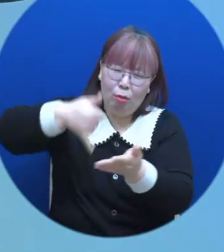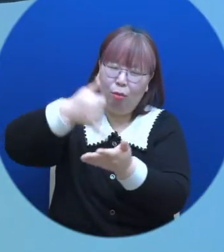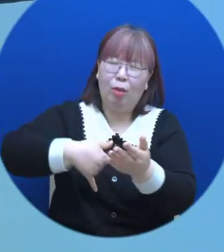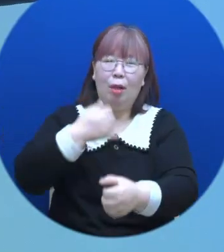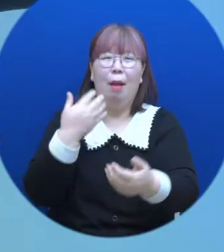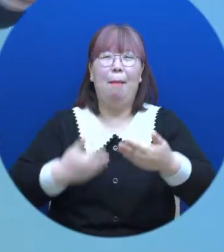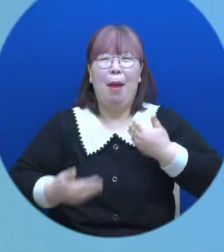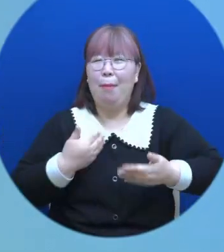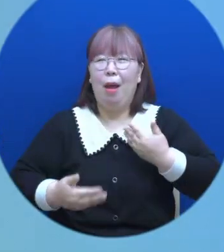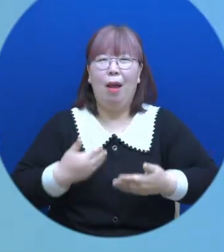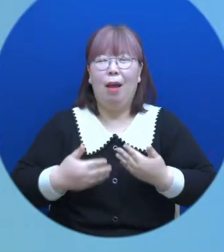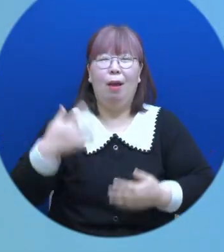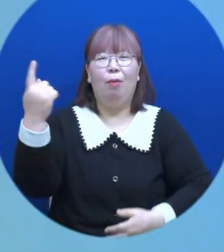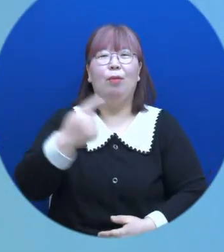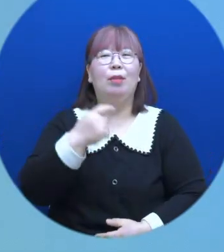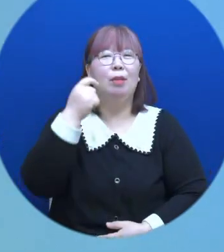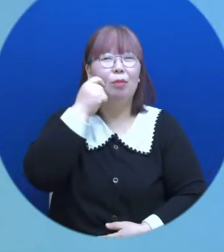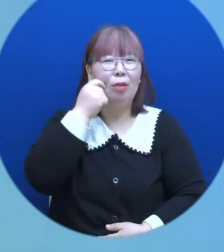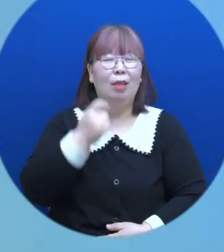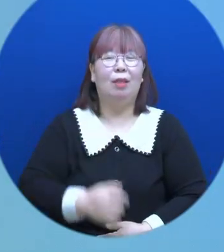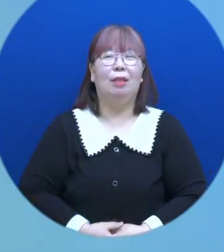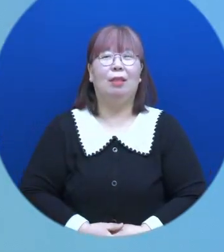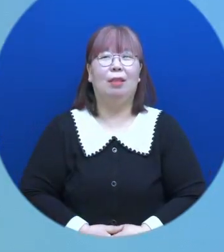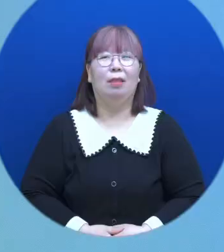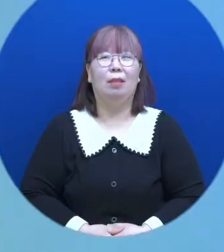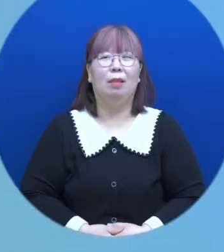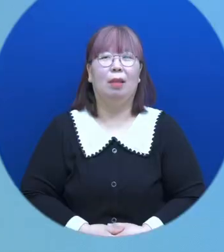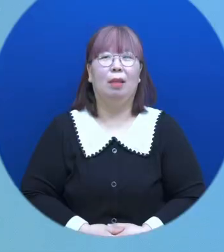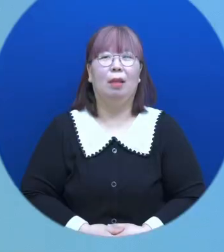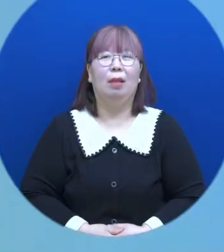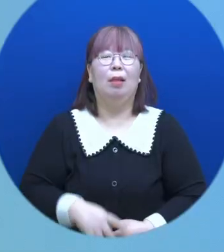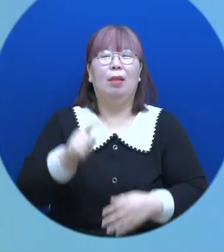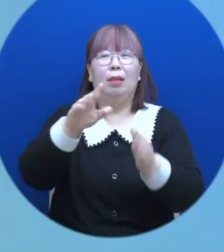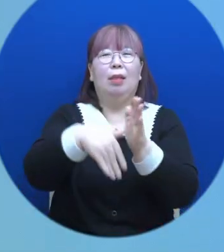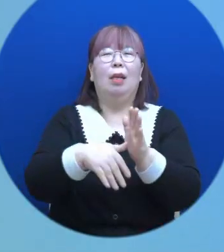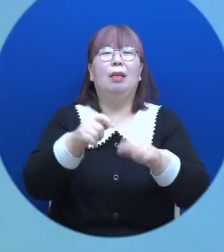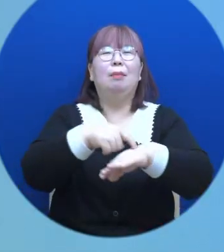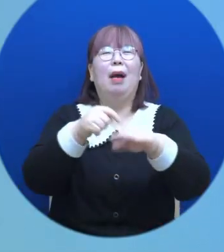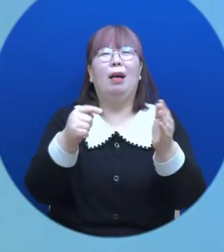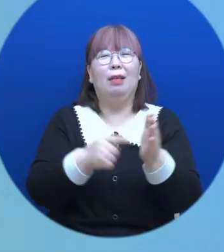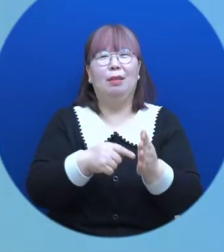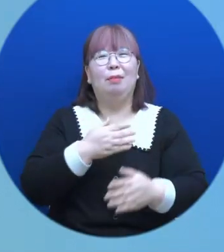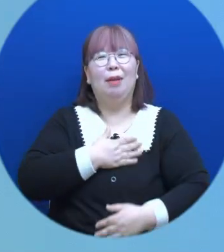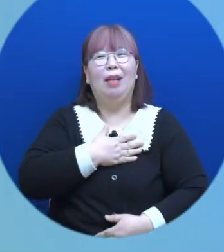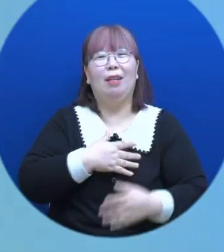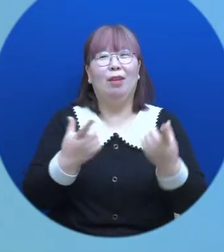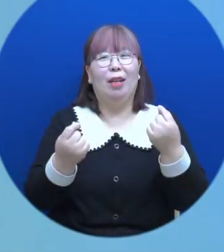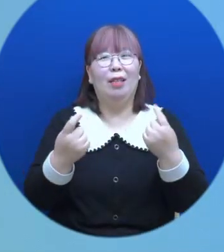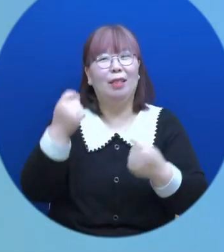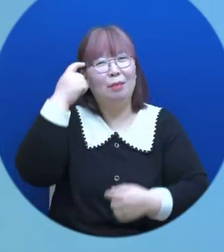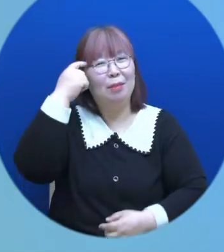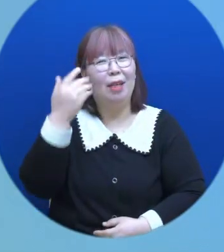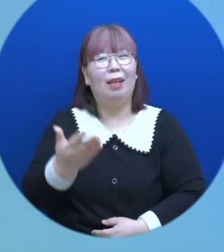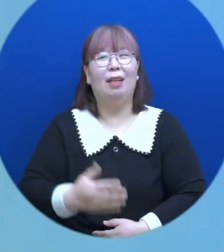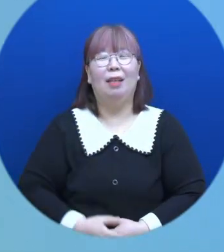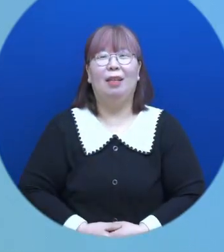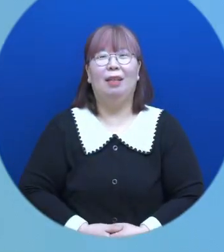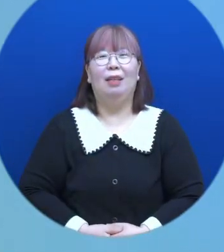거죠. 여러분, 그때 그 심정 알 것 같아요?